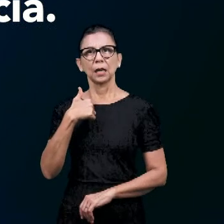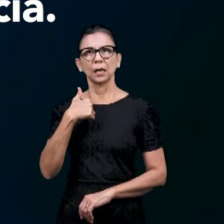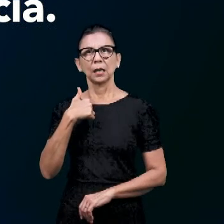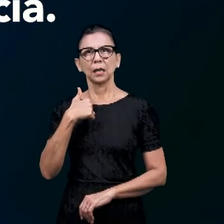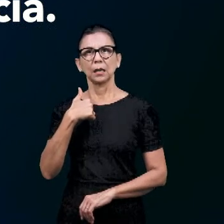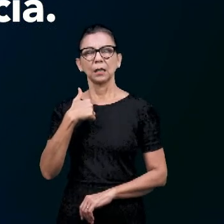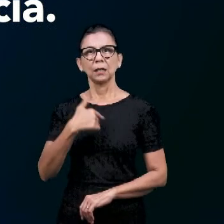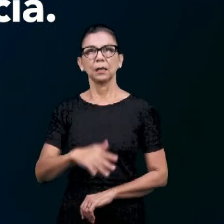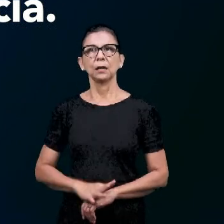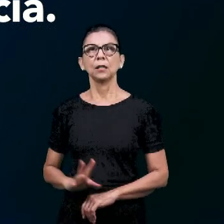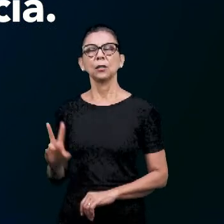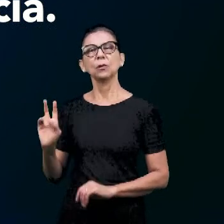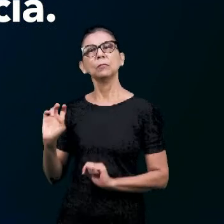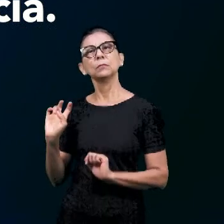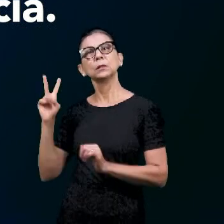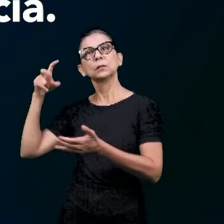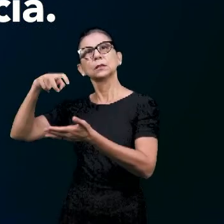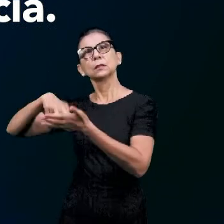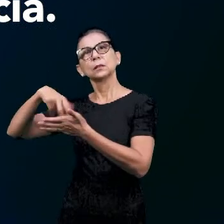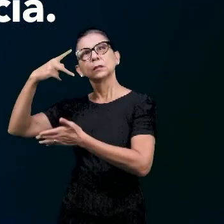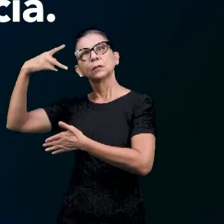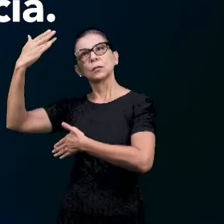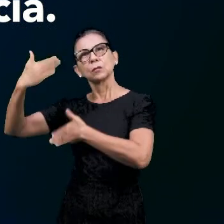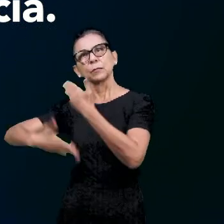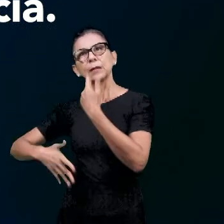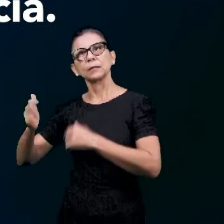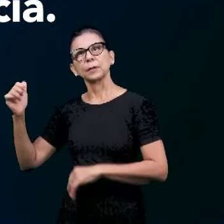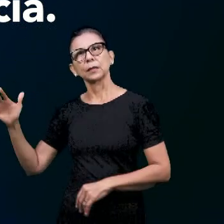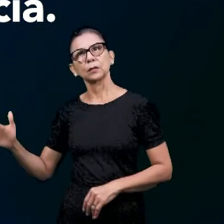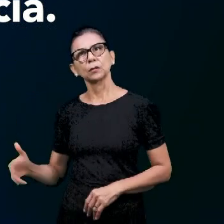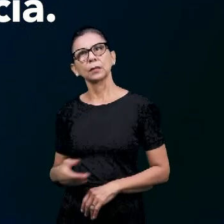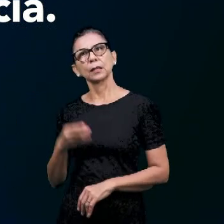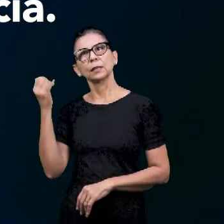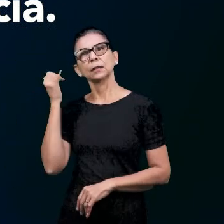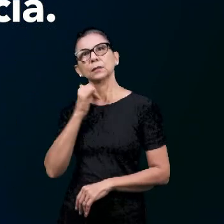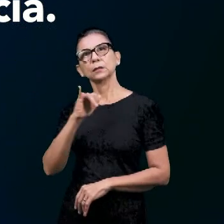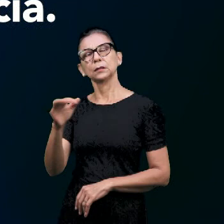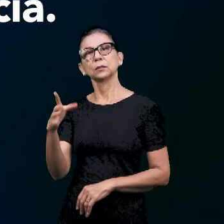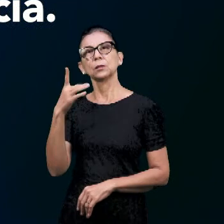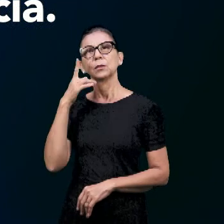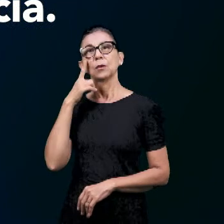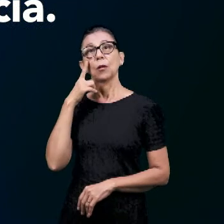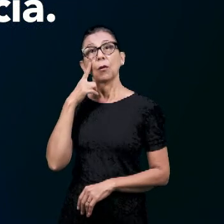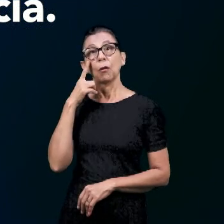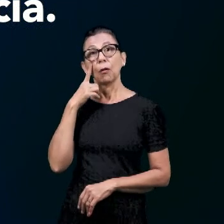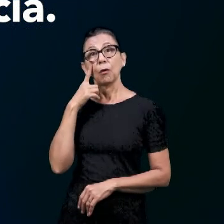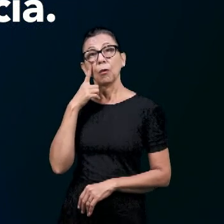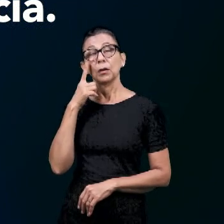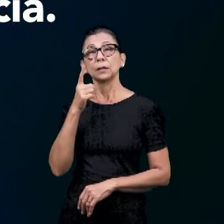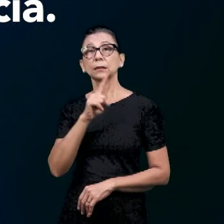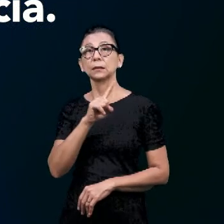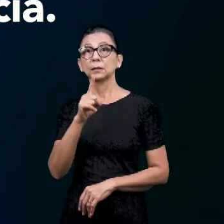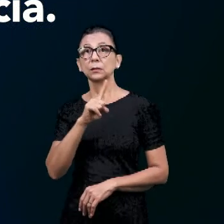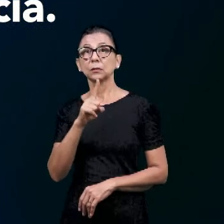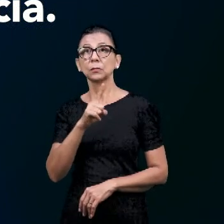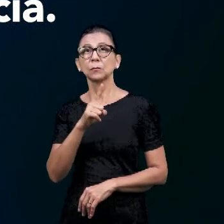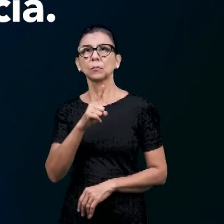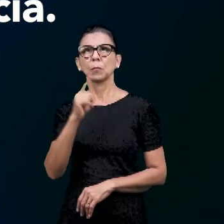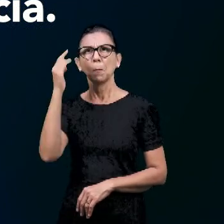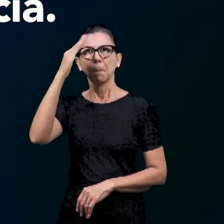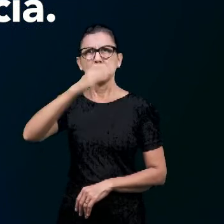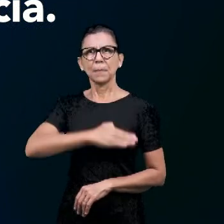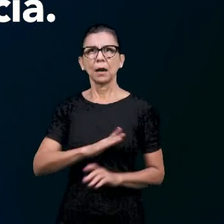à ses pieds pour l'adorer, et il m'a dit, regarde, ne fais pas ça, car je suis ton confrère